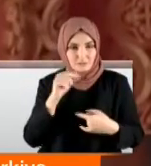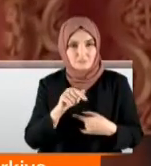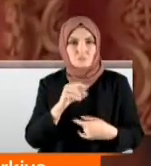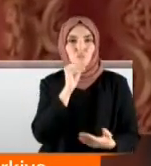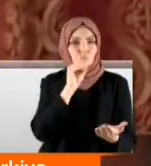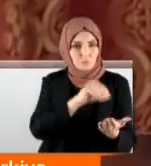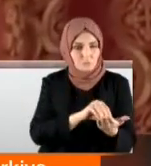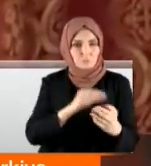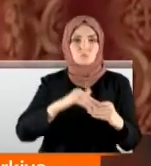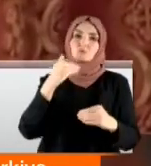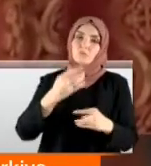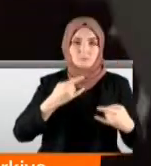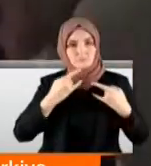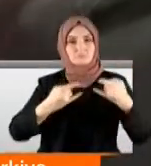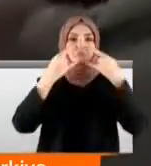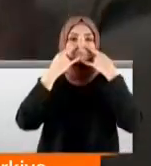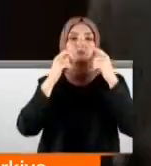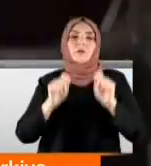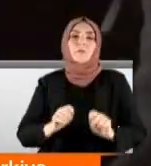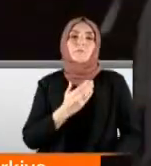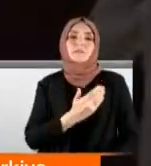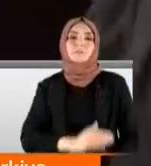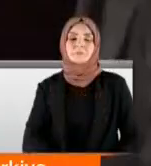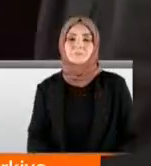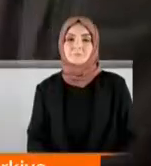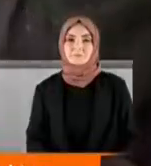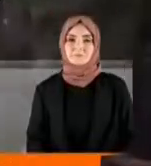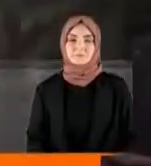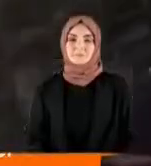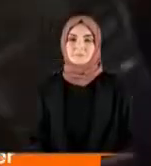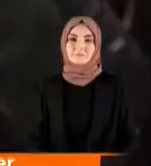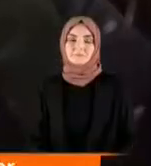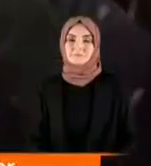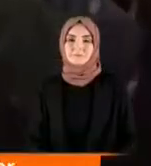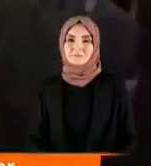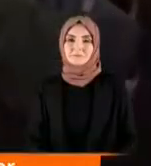maskesini geri takması oldu.